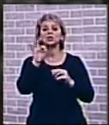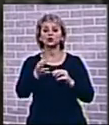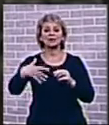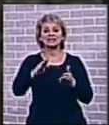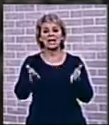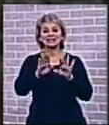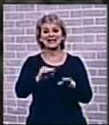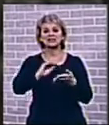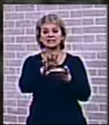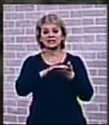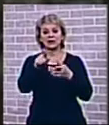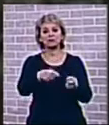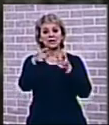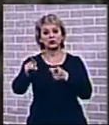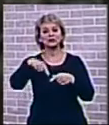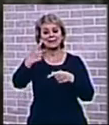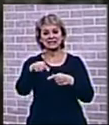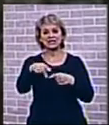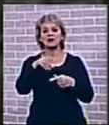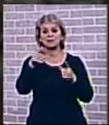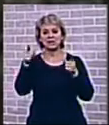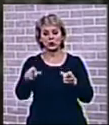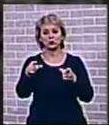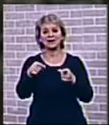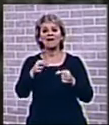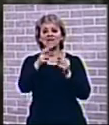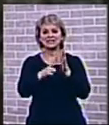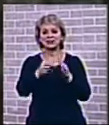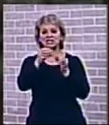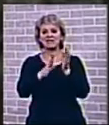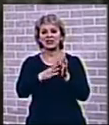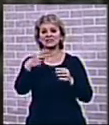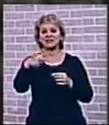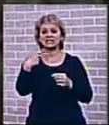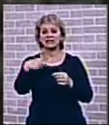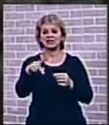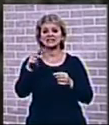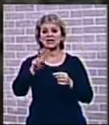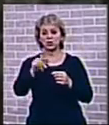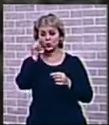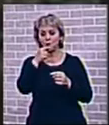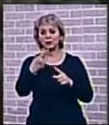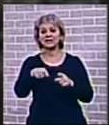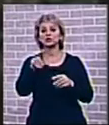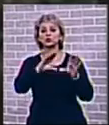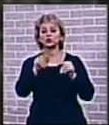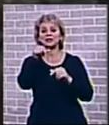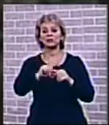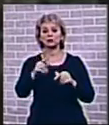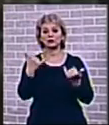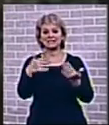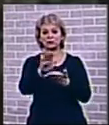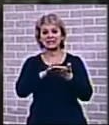все оставшиеся заявки, они перейдут на последующие периоды, на 18, 19, 20, 22 годы. Ну и с учетом того, что